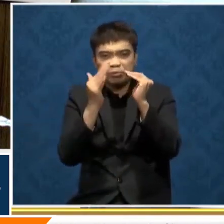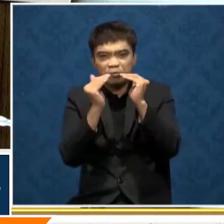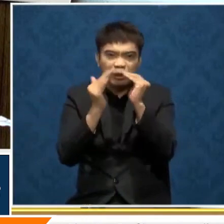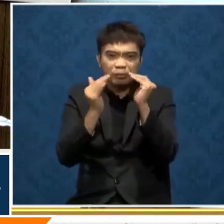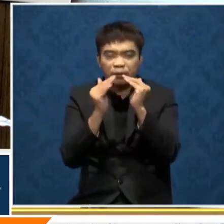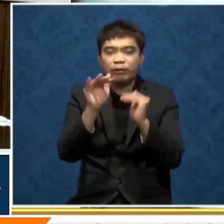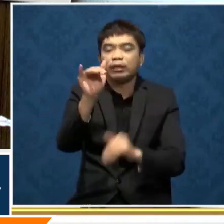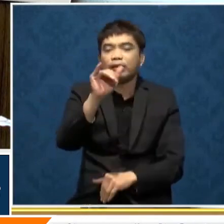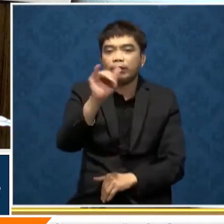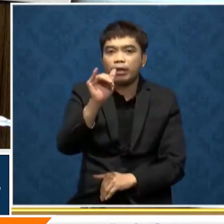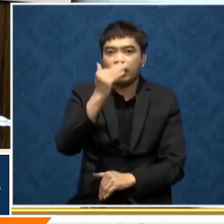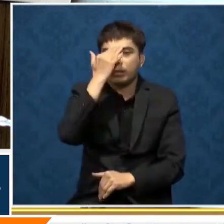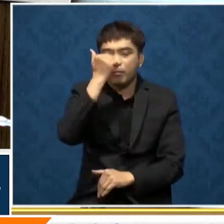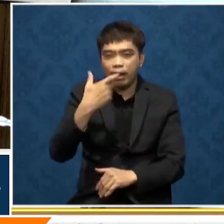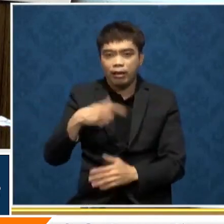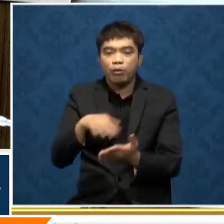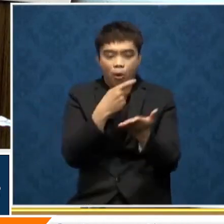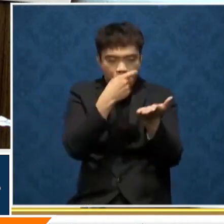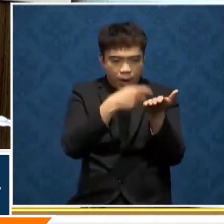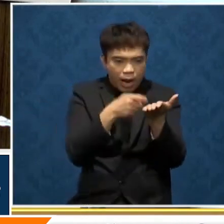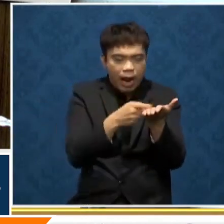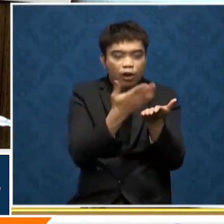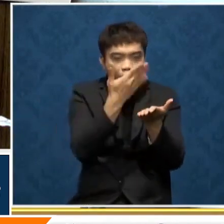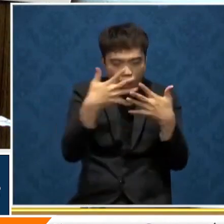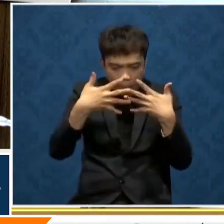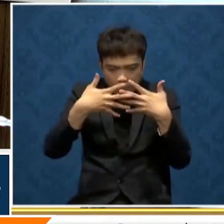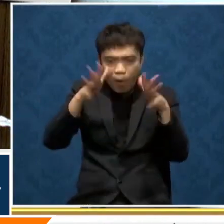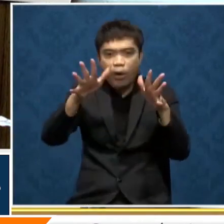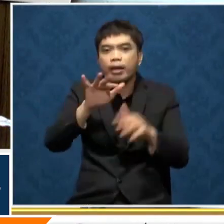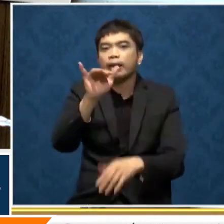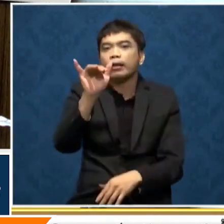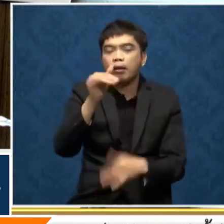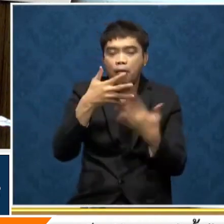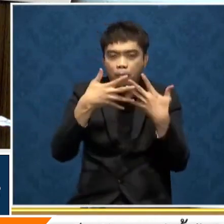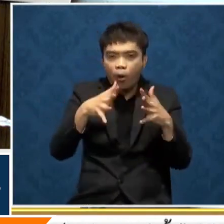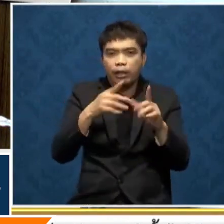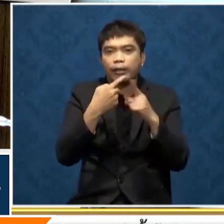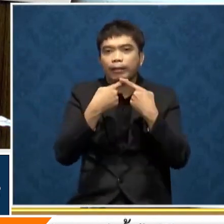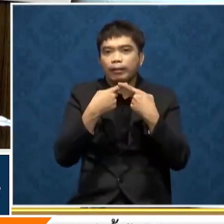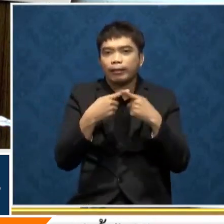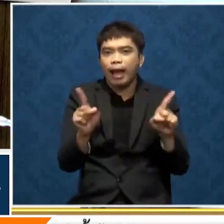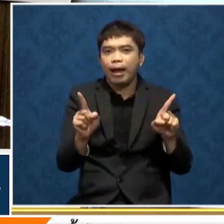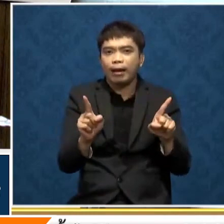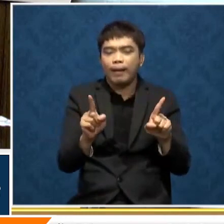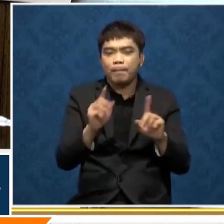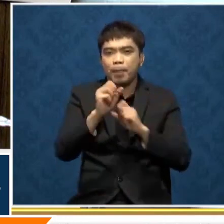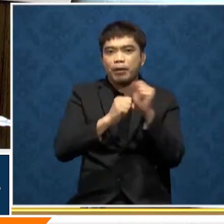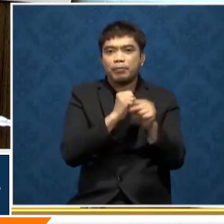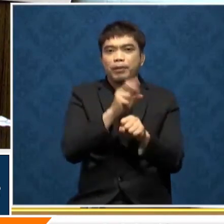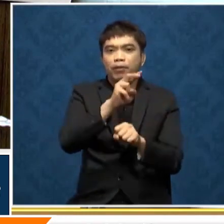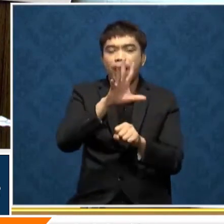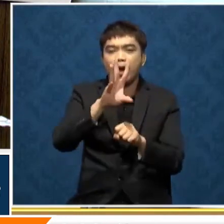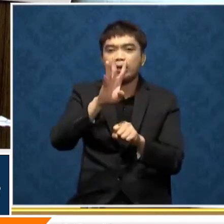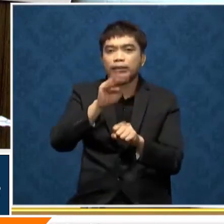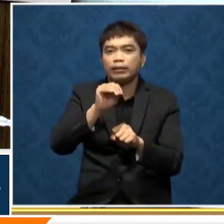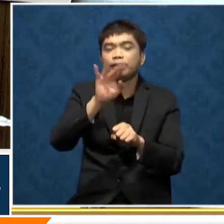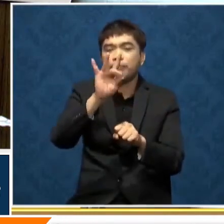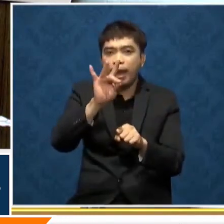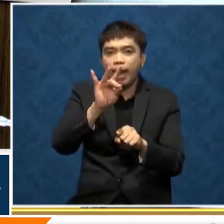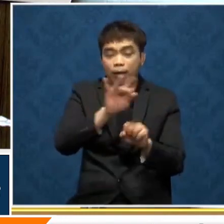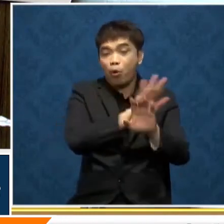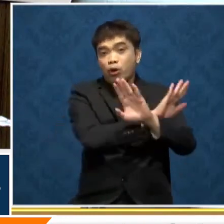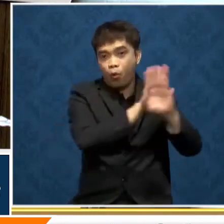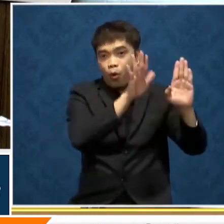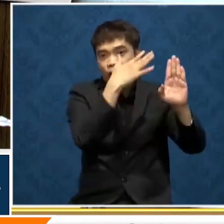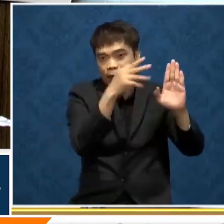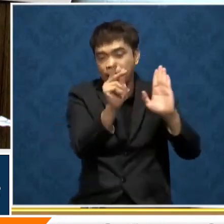ประกันนะครับในการประกันตัวผู้ต้องหาหรือจำเลยตามจากข้อบังคับในปี 2548ที่ถูกยกเลิก